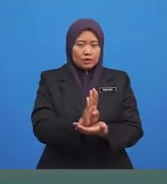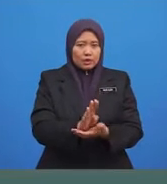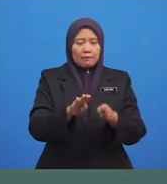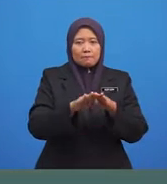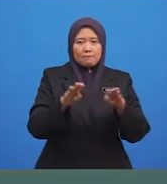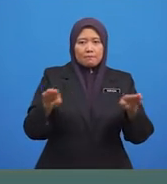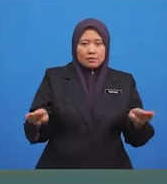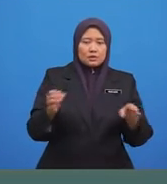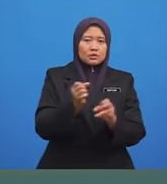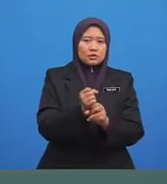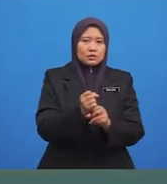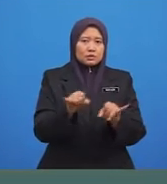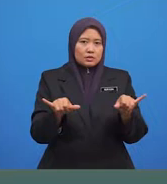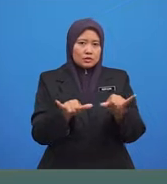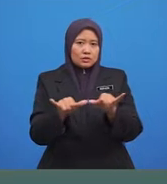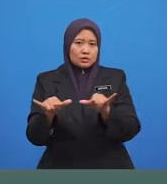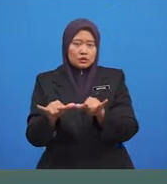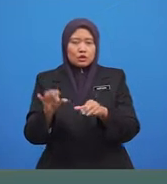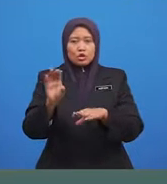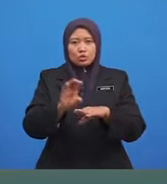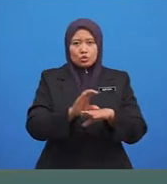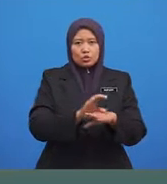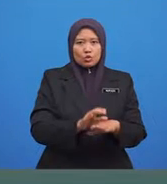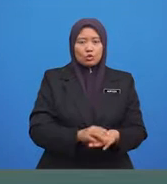contohnya pelbagai saiz botol.